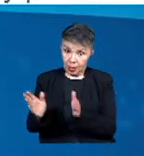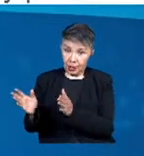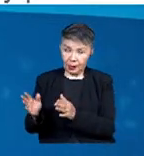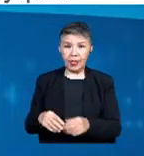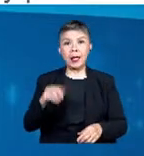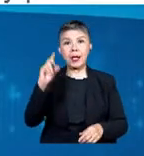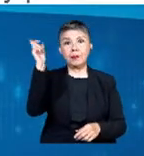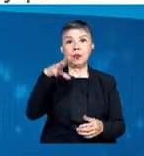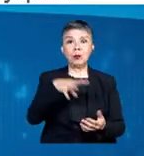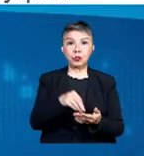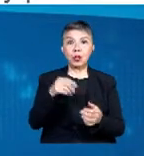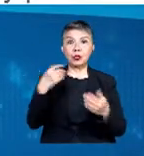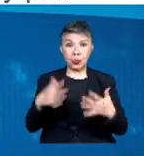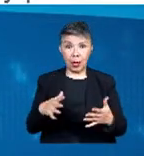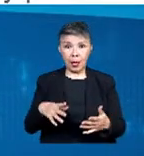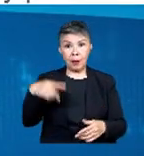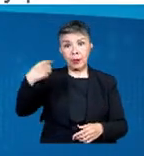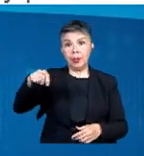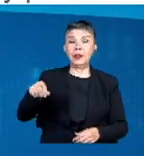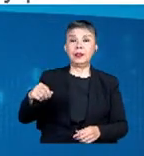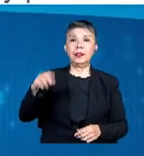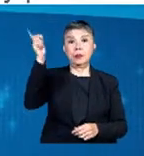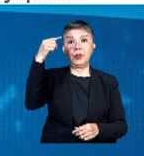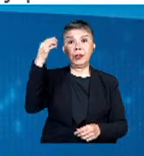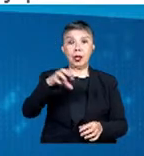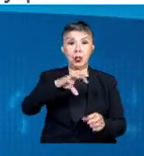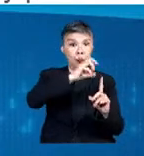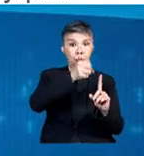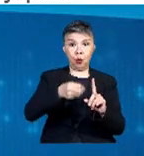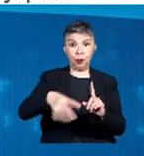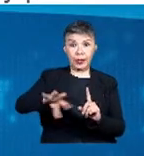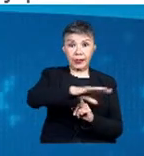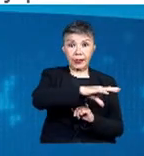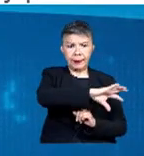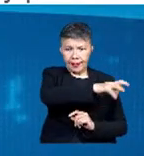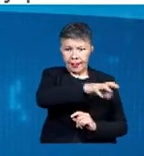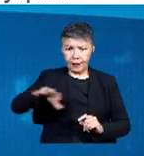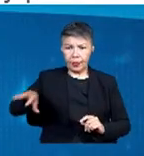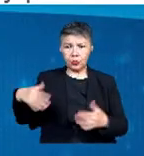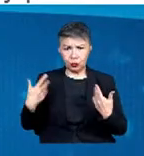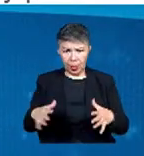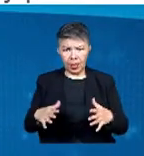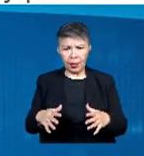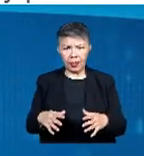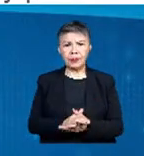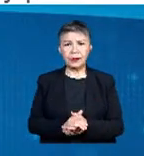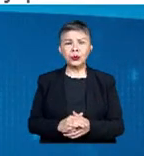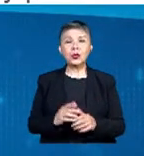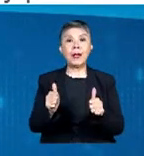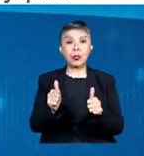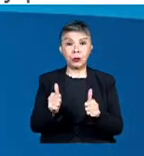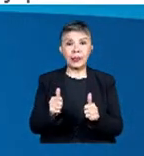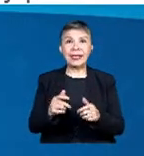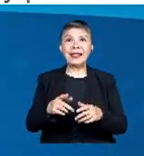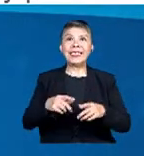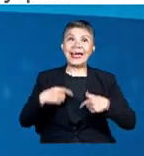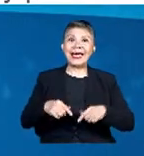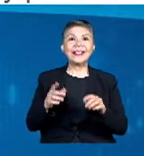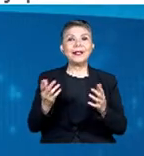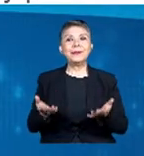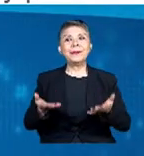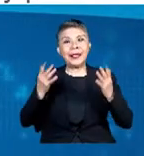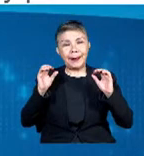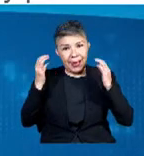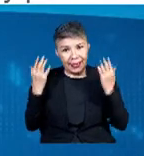di pemerintah pusat, pemerintah provinsi, atau bahkan sampai ke pemerintah daerah, intinya semuanya sudah cukup baik, tinggal bagaimana